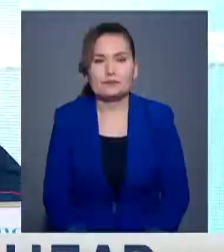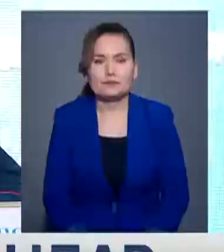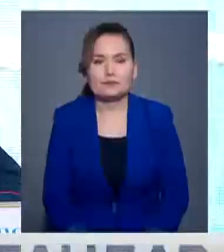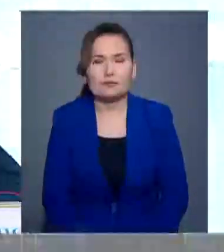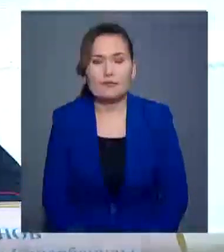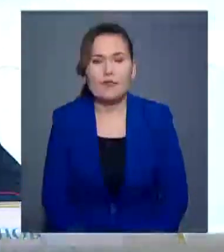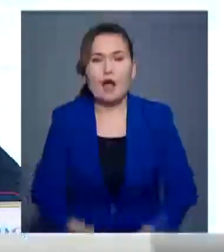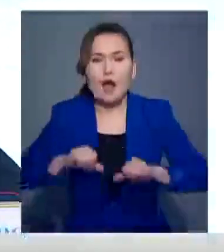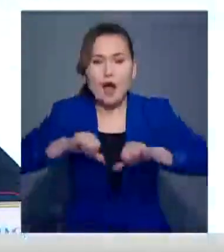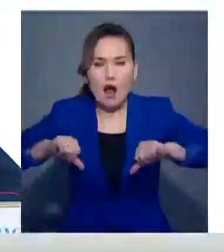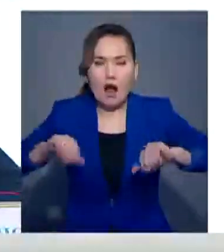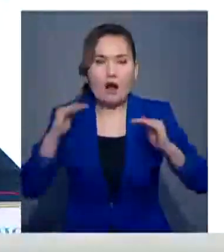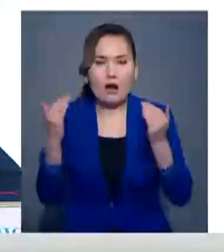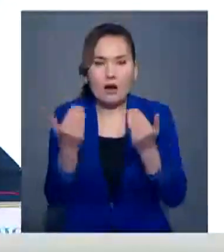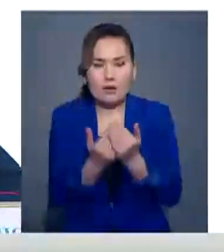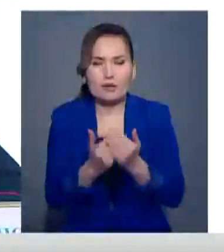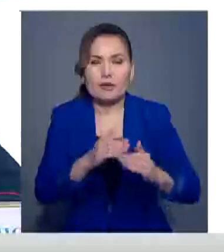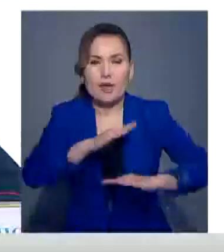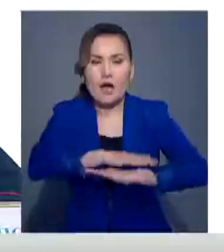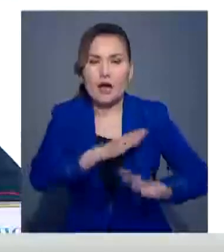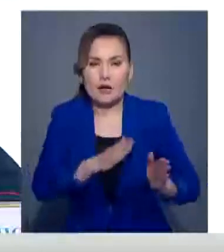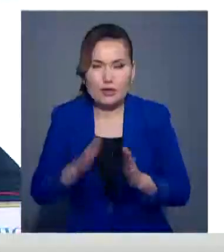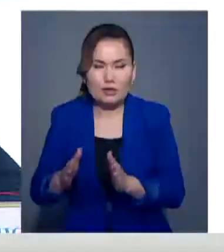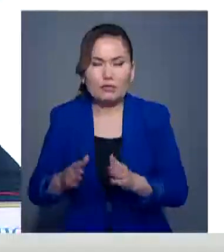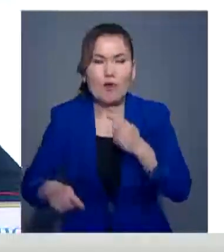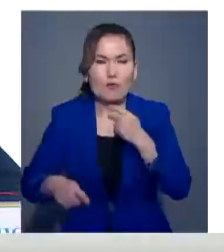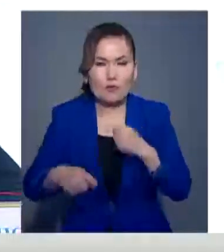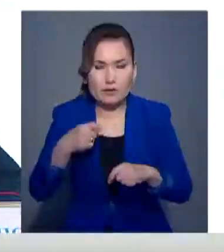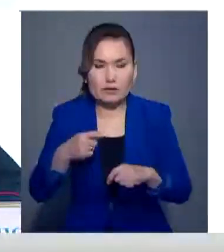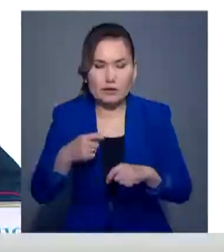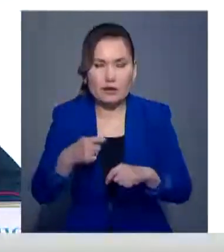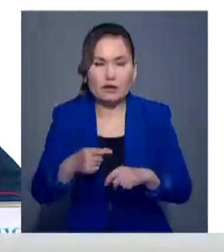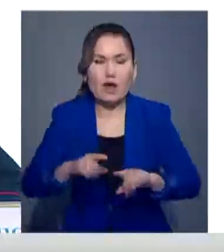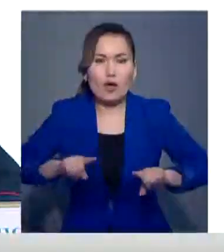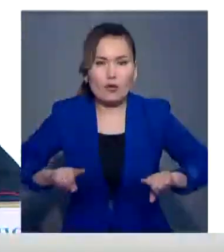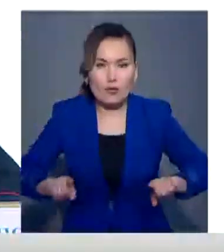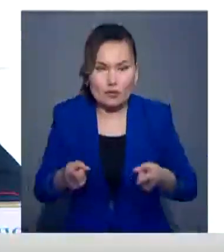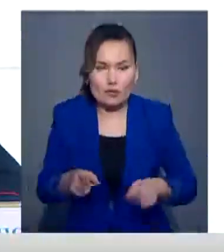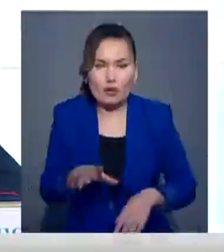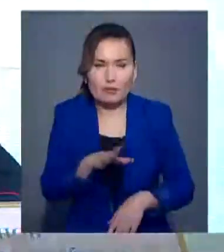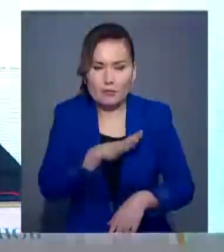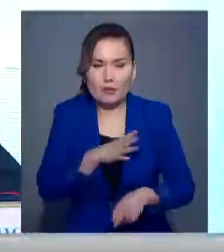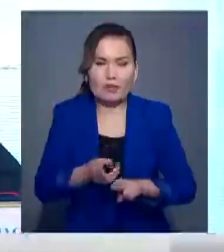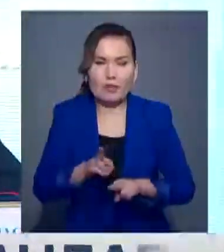Карантин режимін бұзушылардың бәрін бірдей ұстау біздің міндет емес.